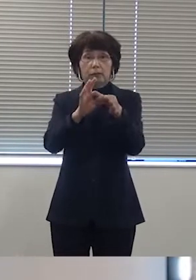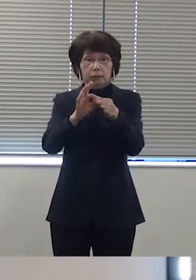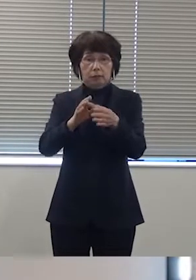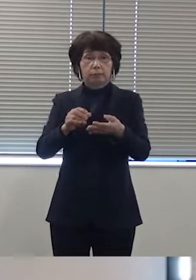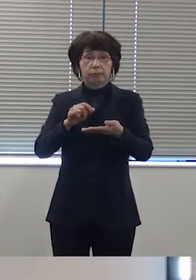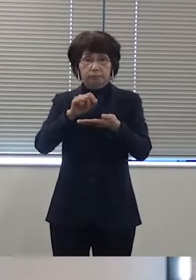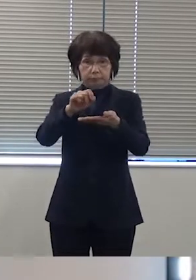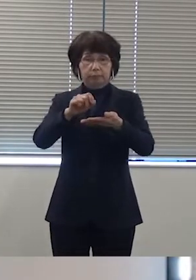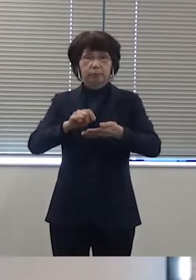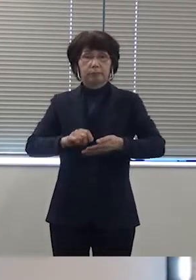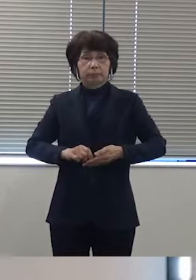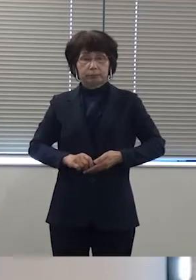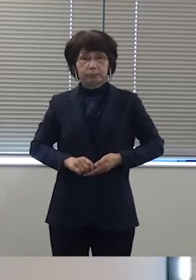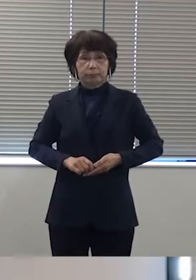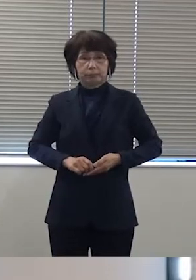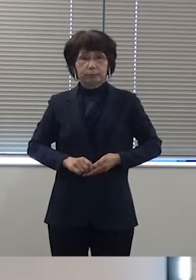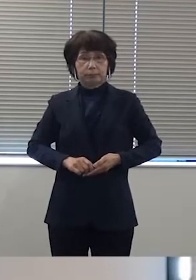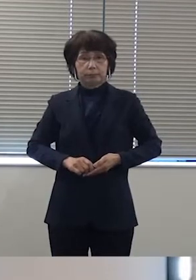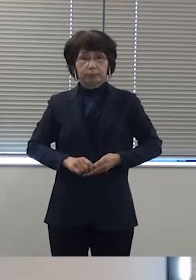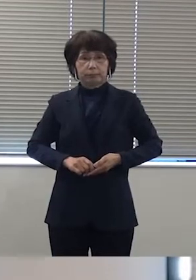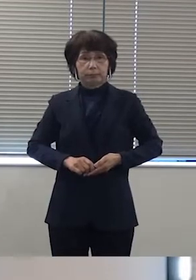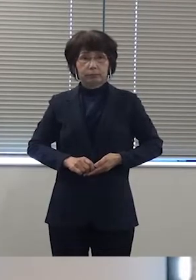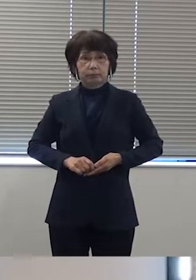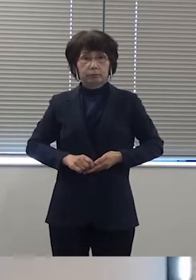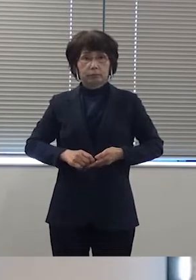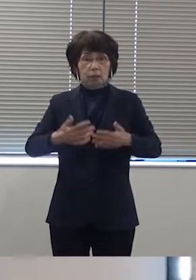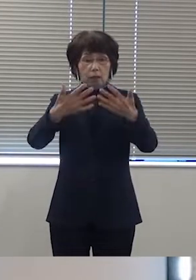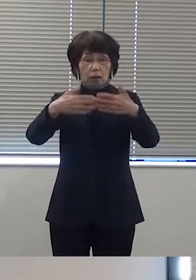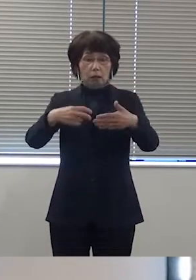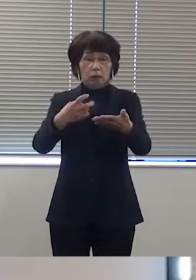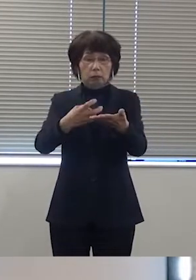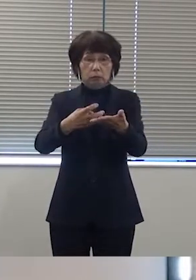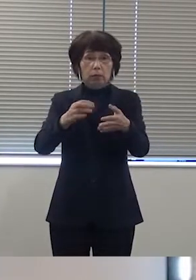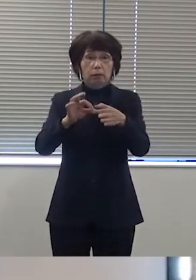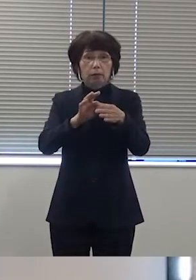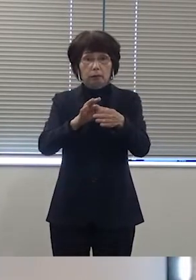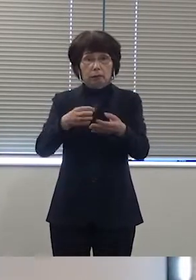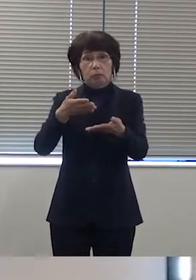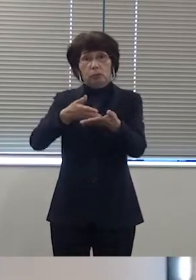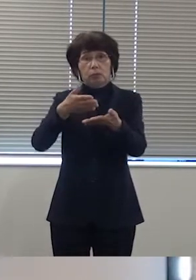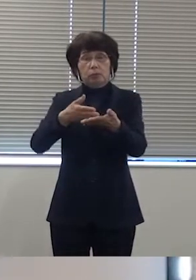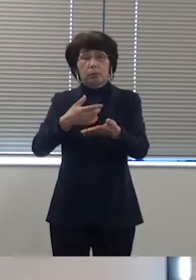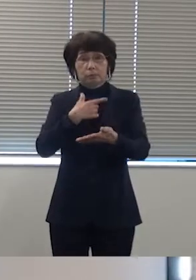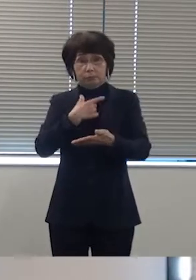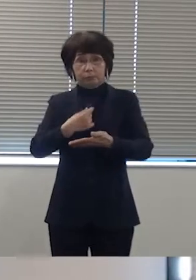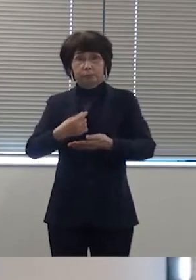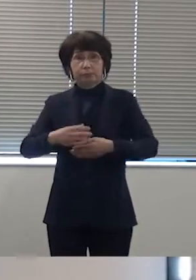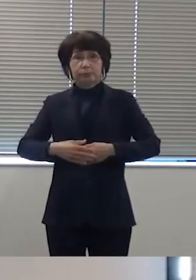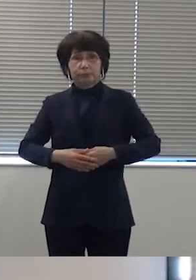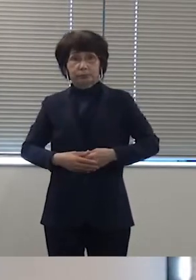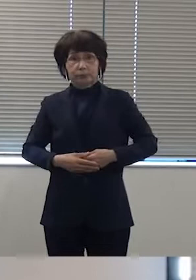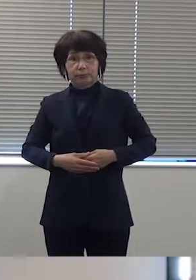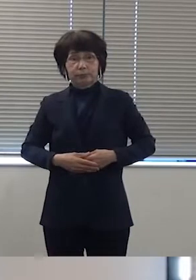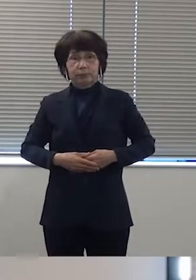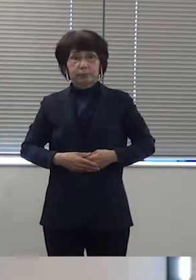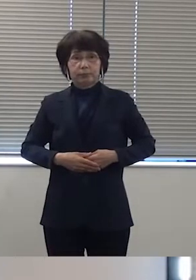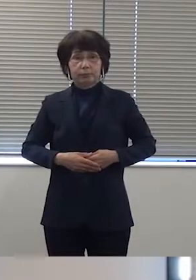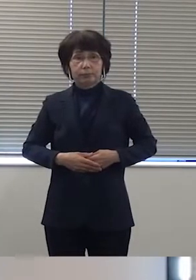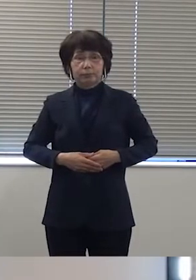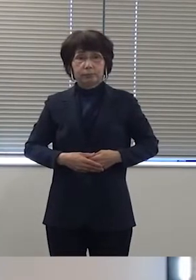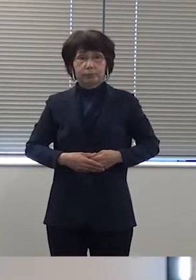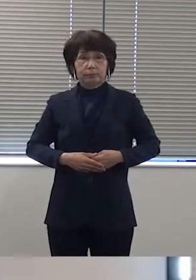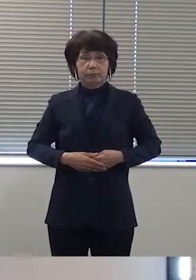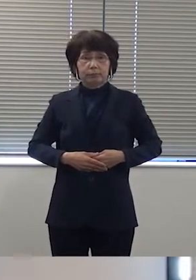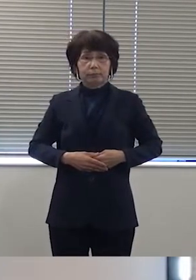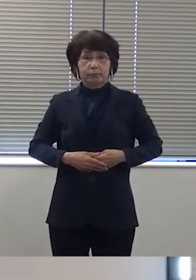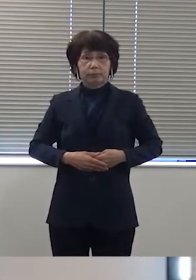から、条例関係の説明をしておきますが、13番目です。 国民健康